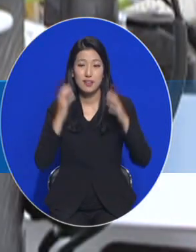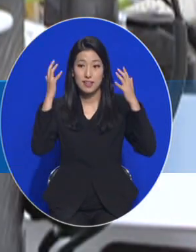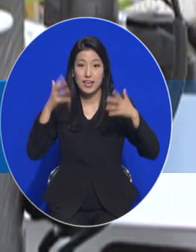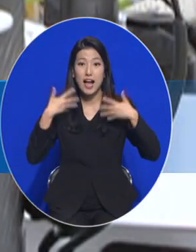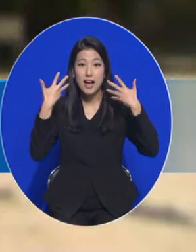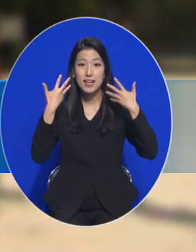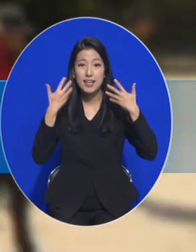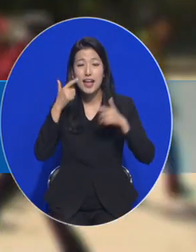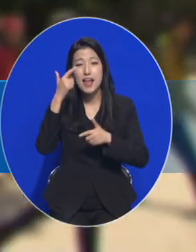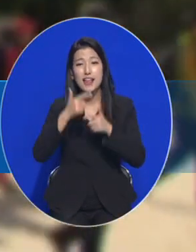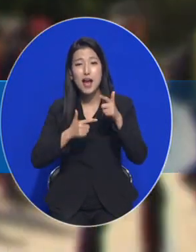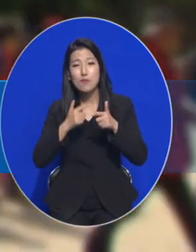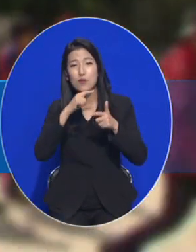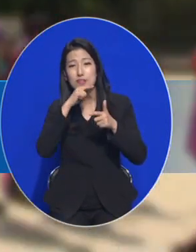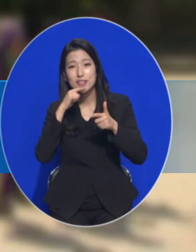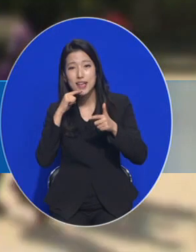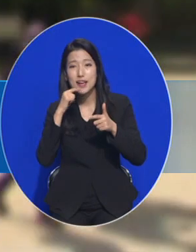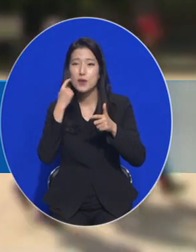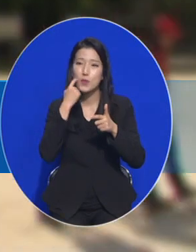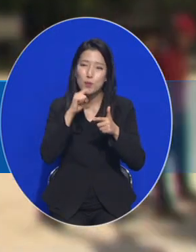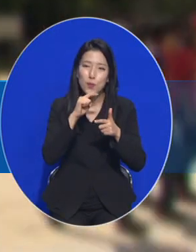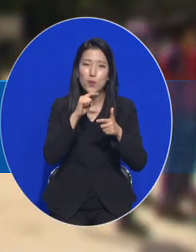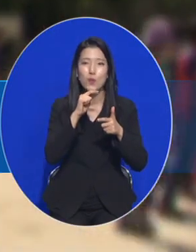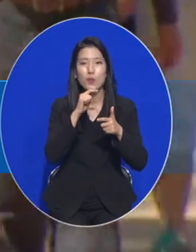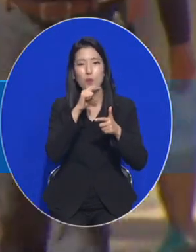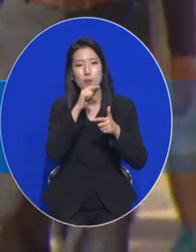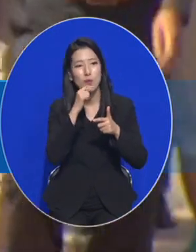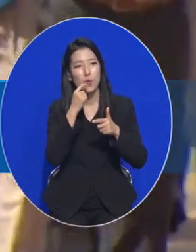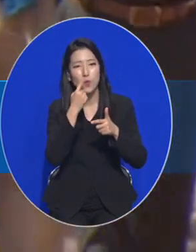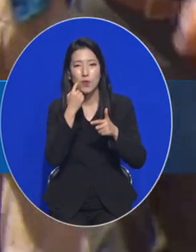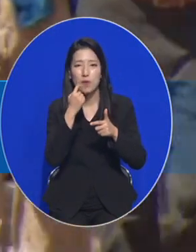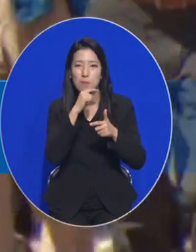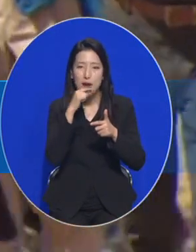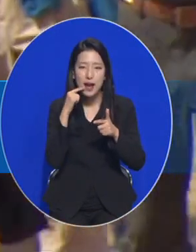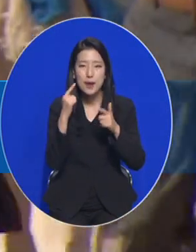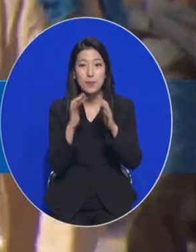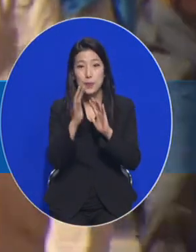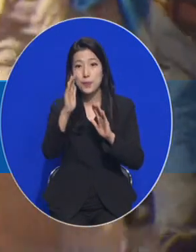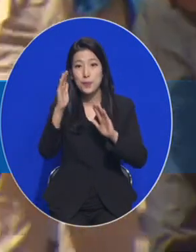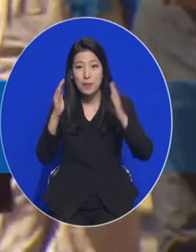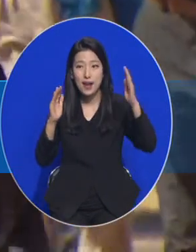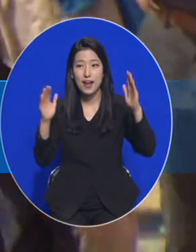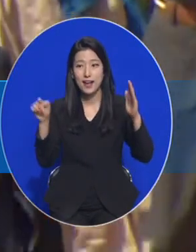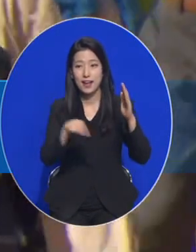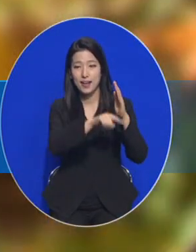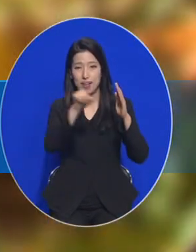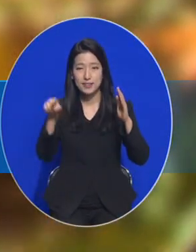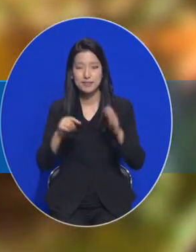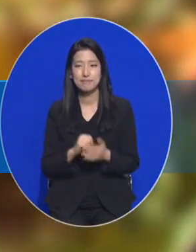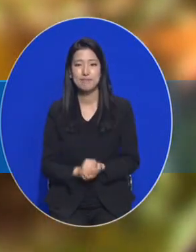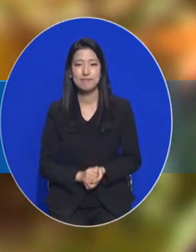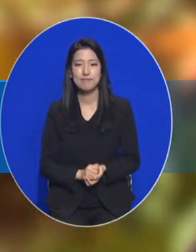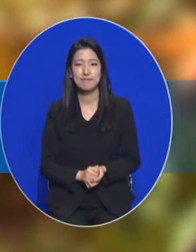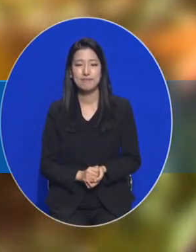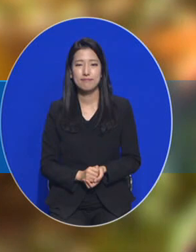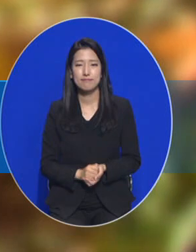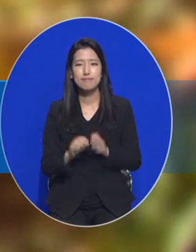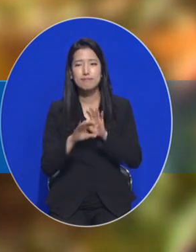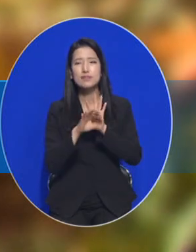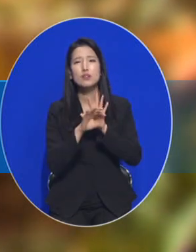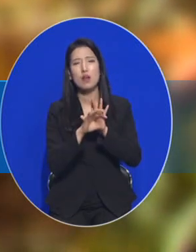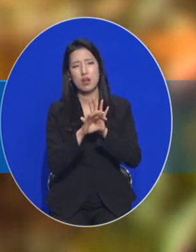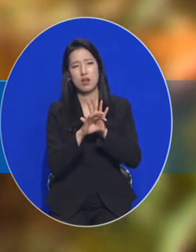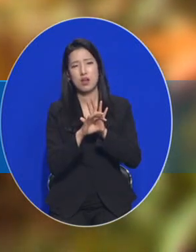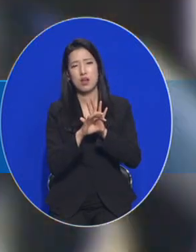정부는 관광 내수 활성화의 도발을 걷어 붙였습니다 먼저 매일 시행하던 가을 여행 주간 대신 코로나 1구